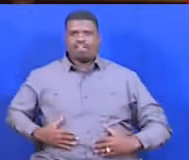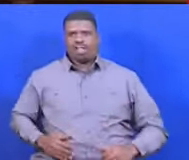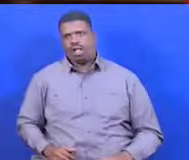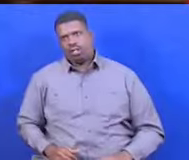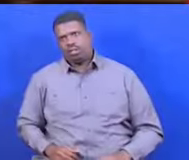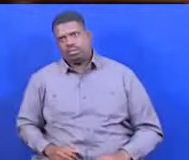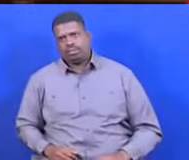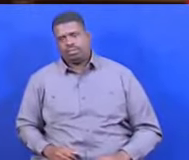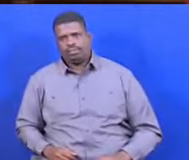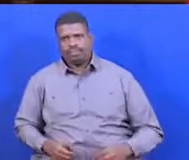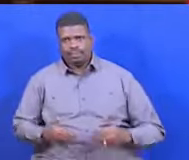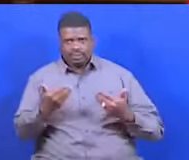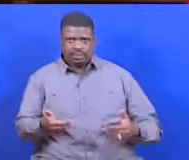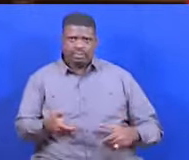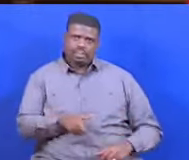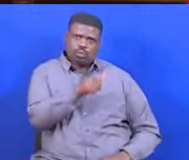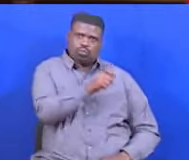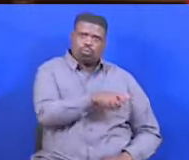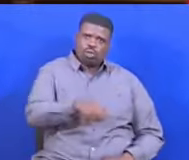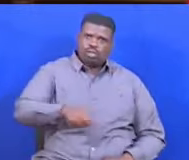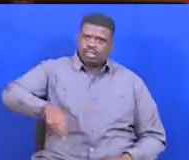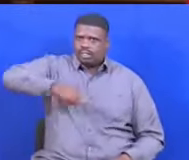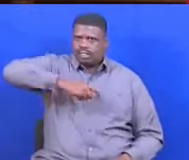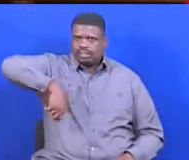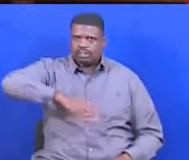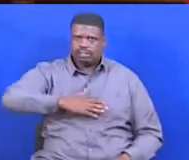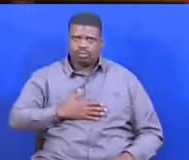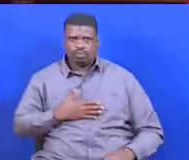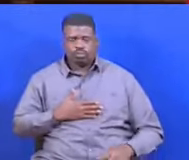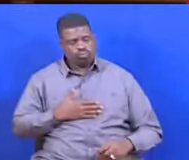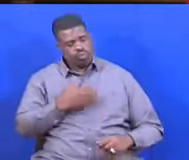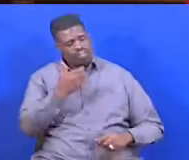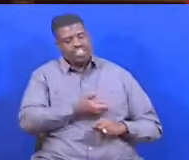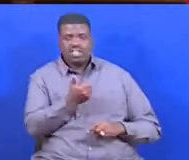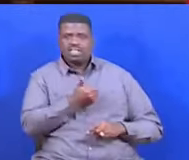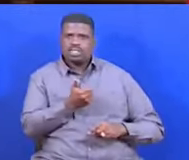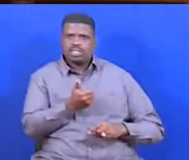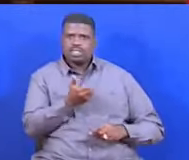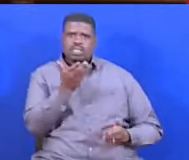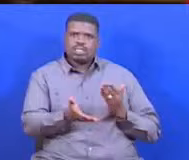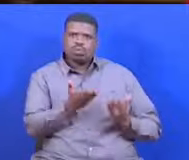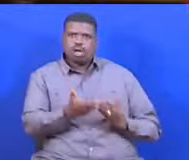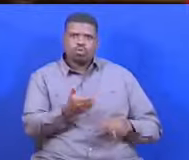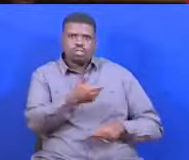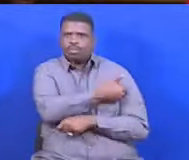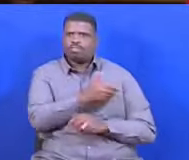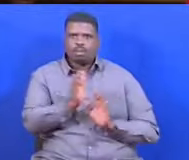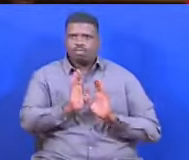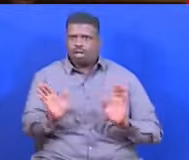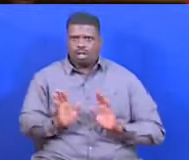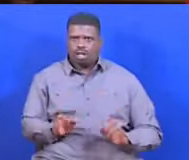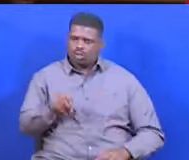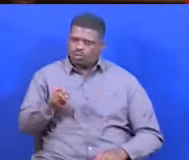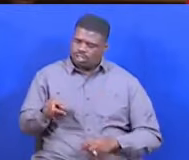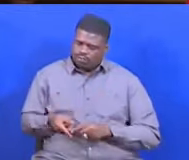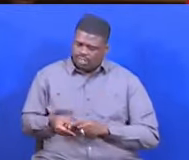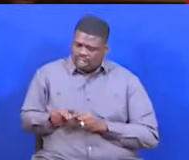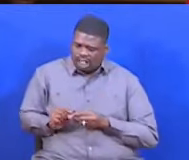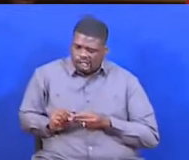hiyo wananchi wetu wa vijijini wasiwekewe limit ya matibabu, kwamba ha wewe utatoa vihela